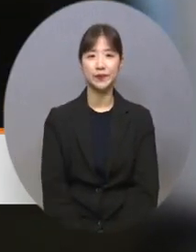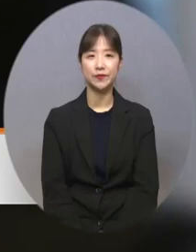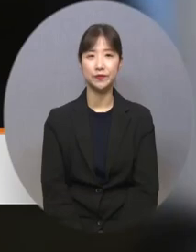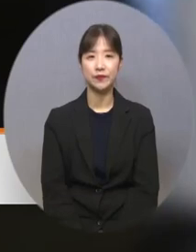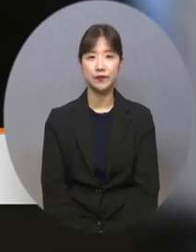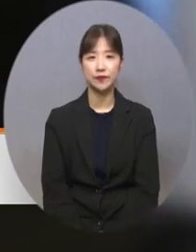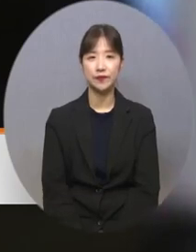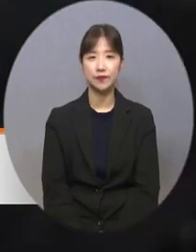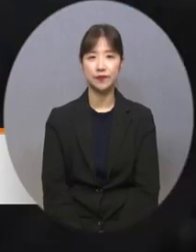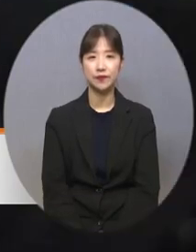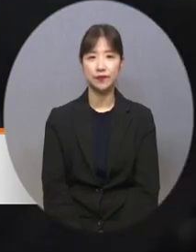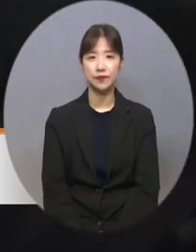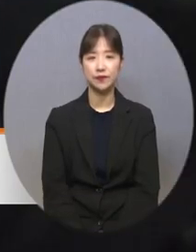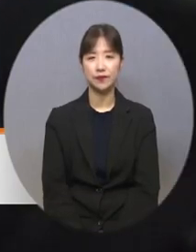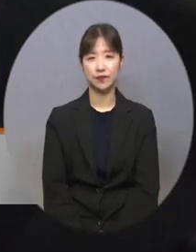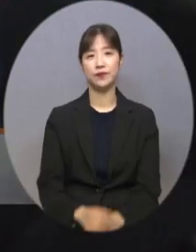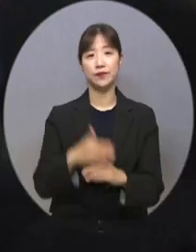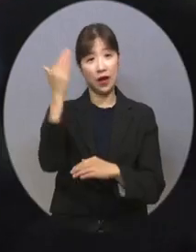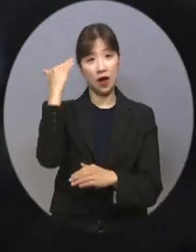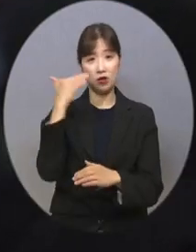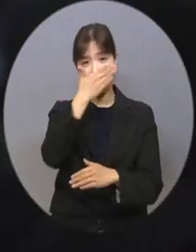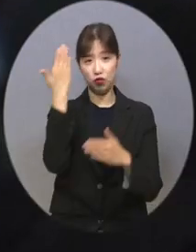나타났습니다. 여가부는